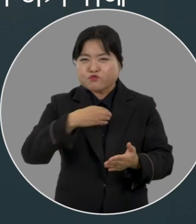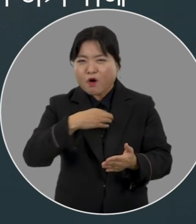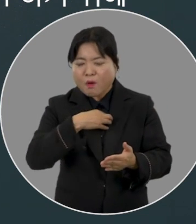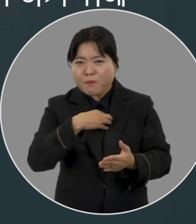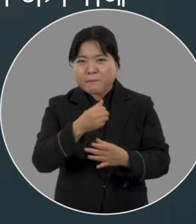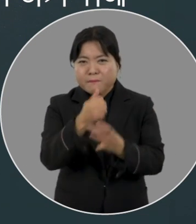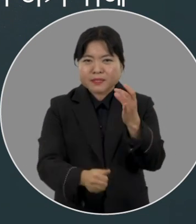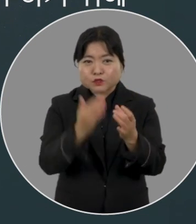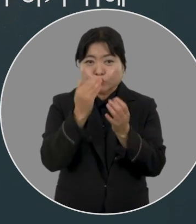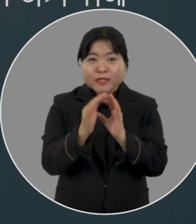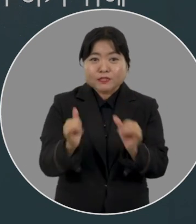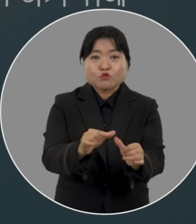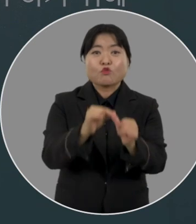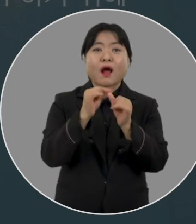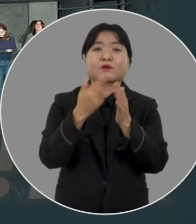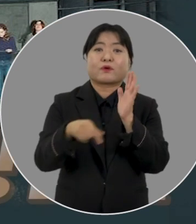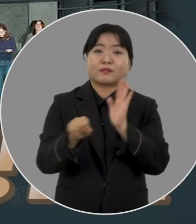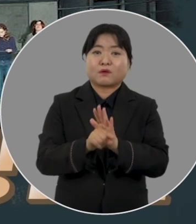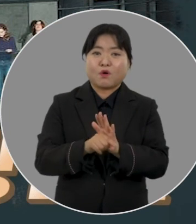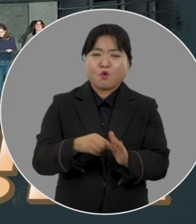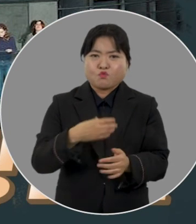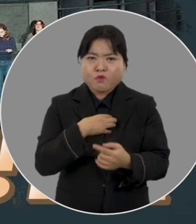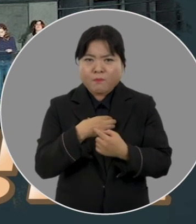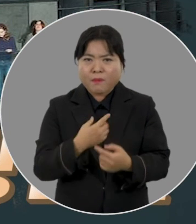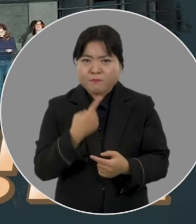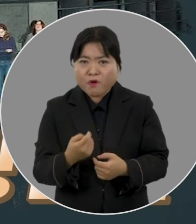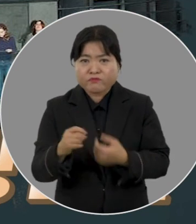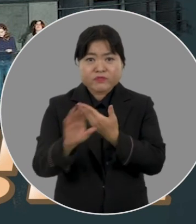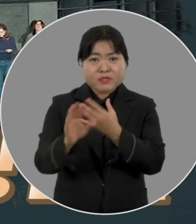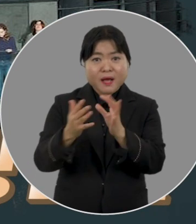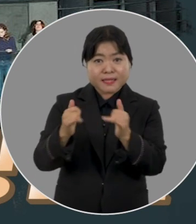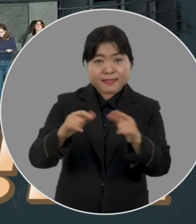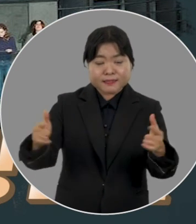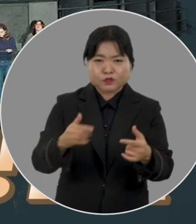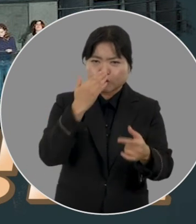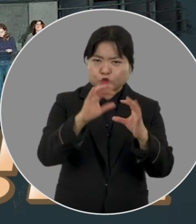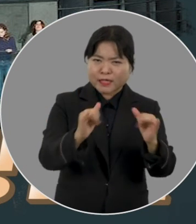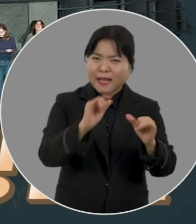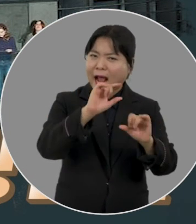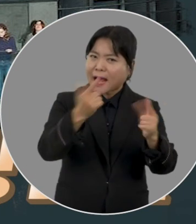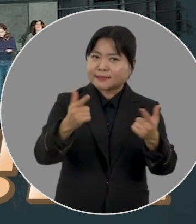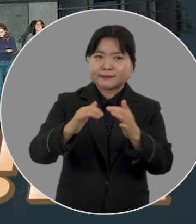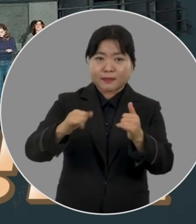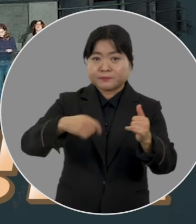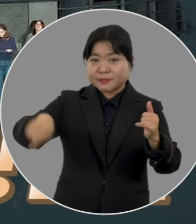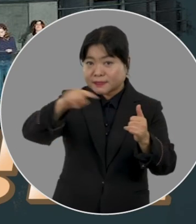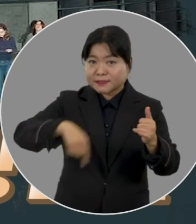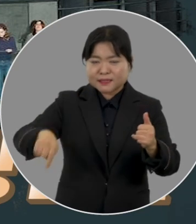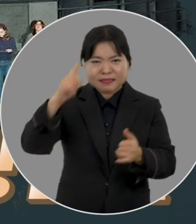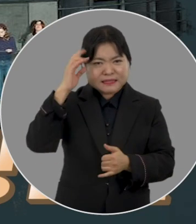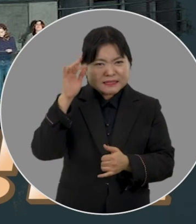처한 유대인들을 구하기 위해서 위험을 무릅쓰었던 이방인들, 유대인 아닌 사람들,